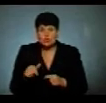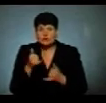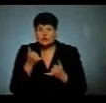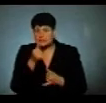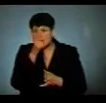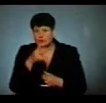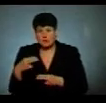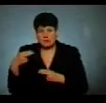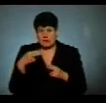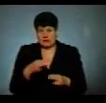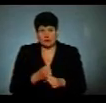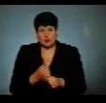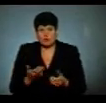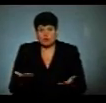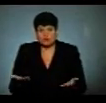змогли доїхати на роботу.